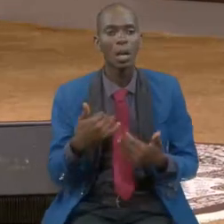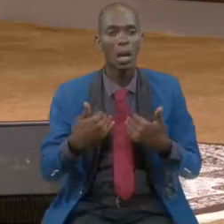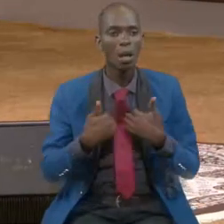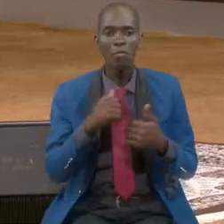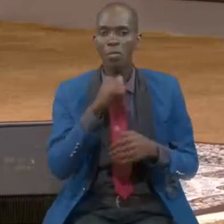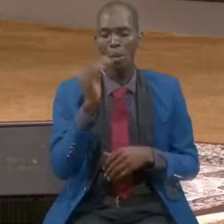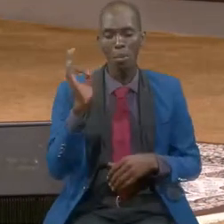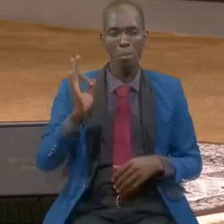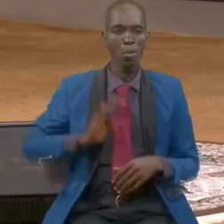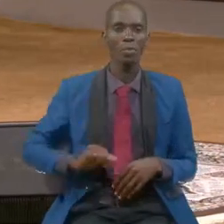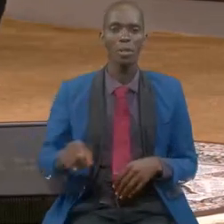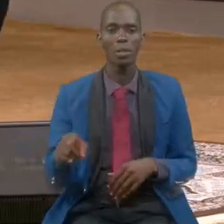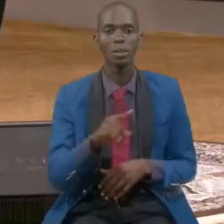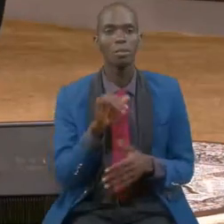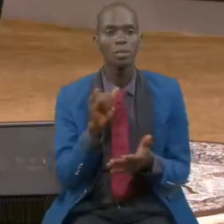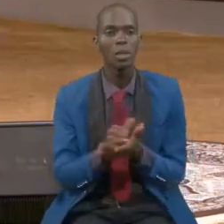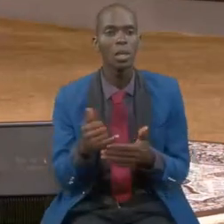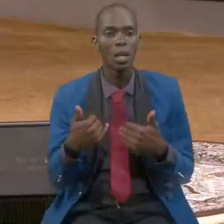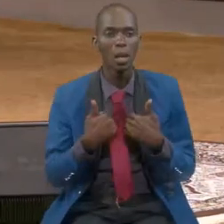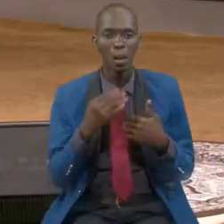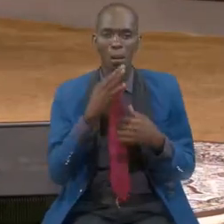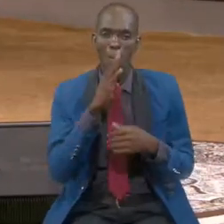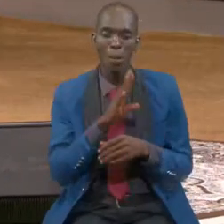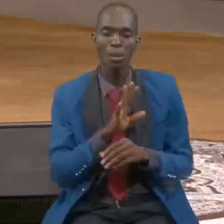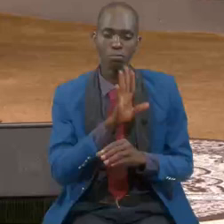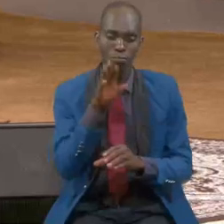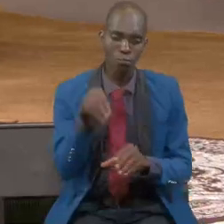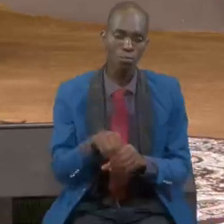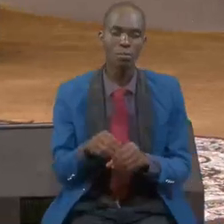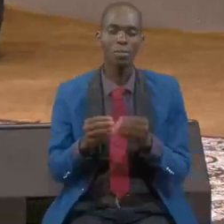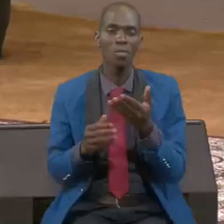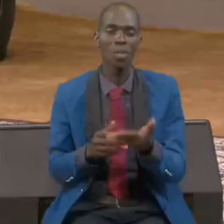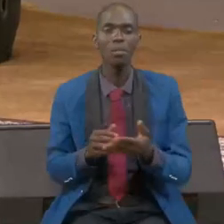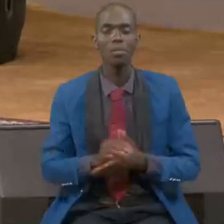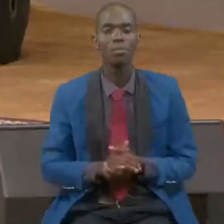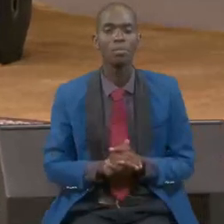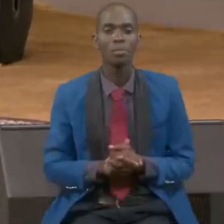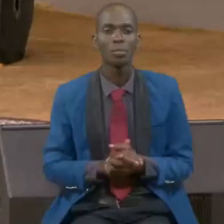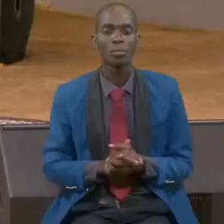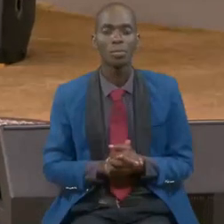à ceux qui s'y sont attachés.